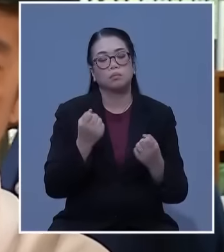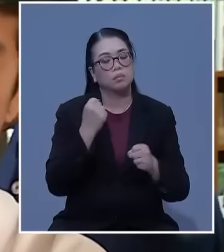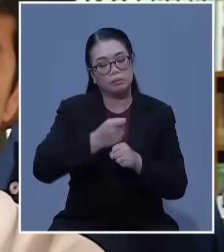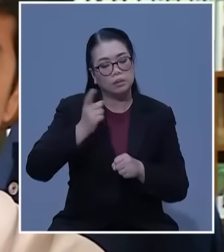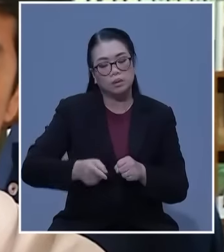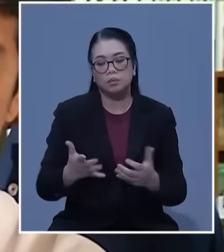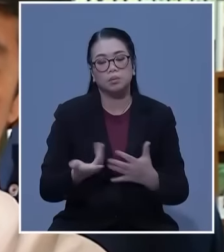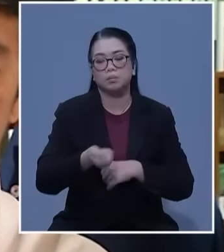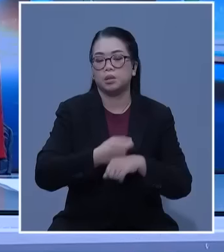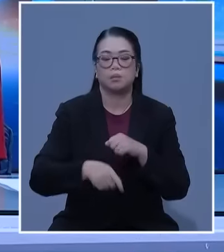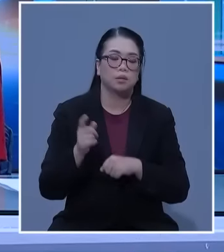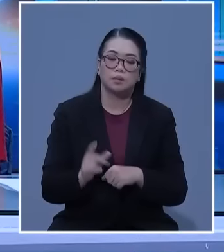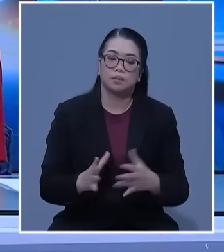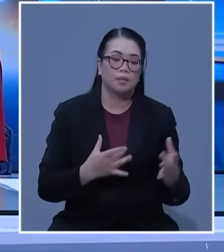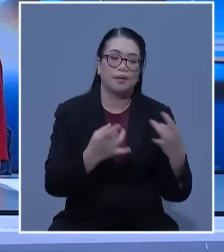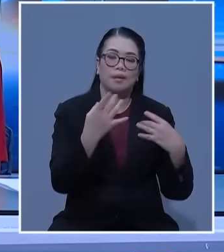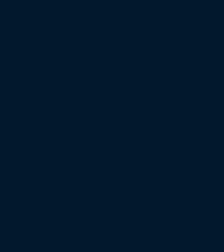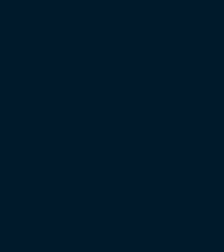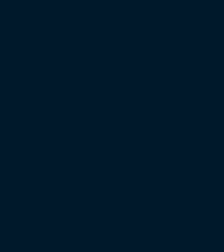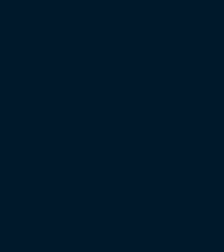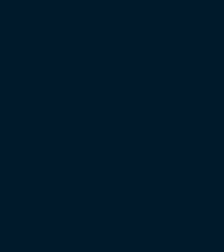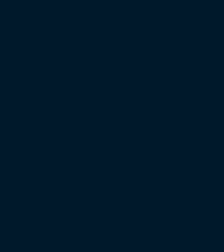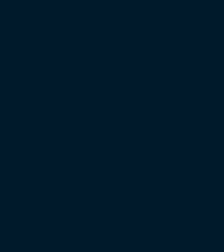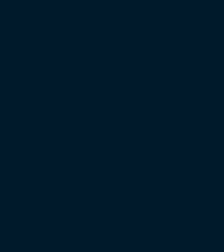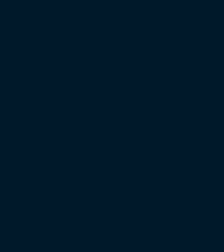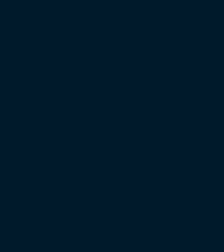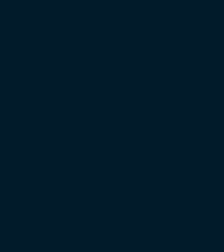ยันว่าไม่ได้ทำผิดนะครับเอาว่าไปตามกระบวนการนะครับอ